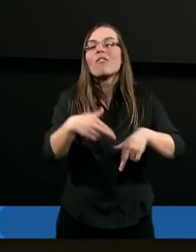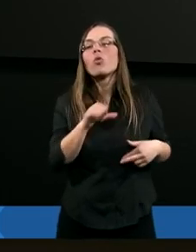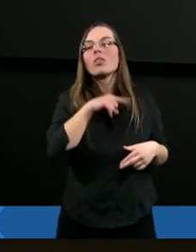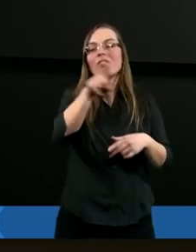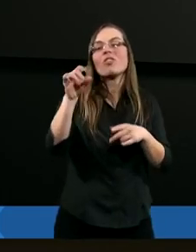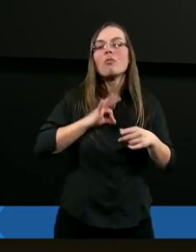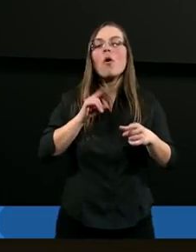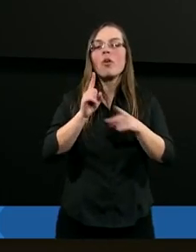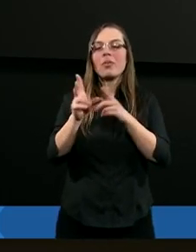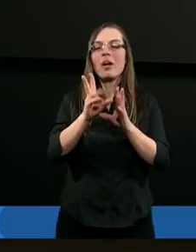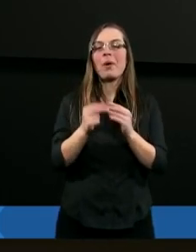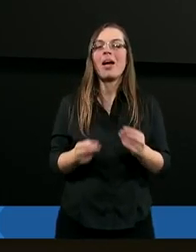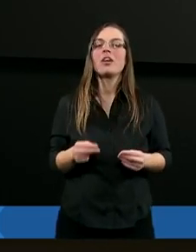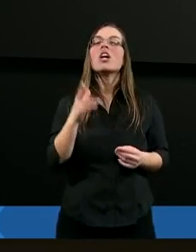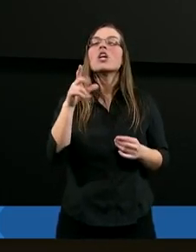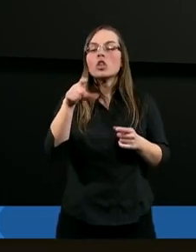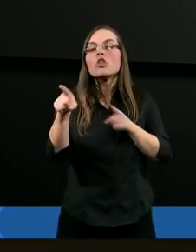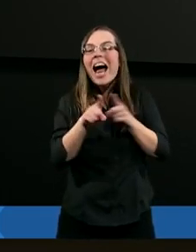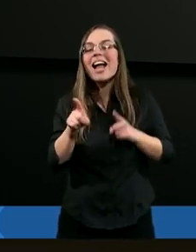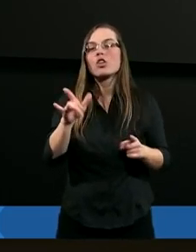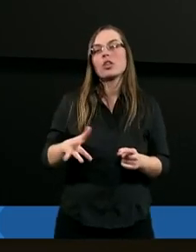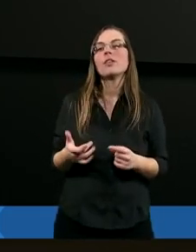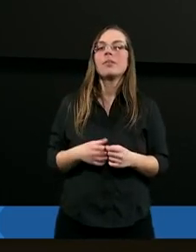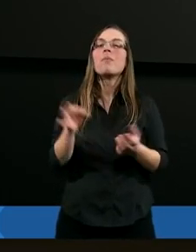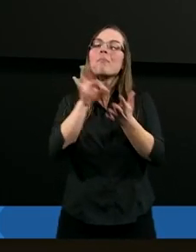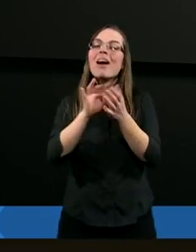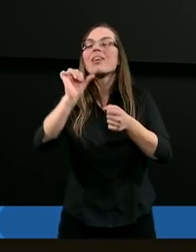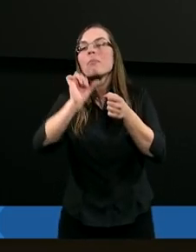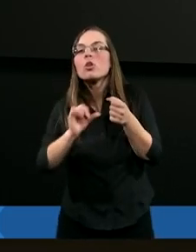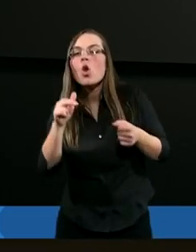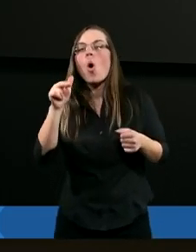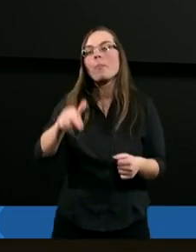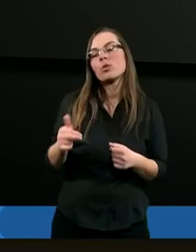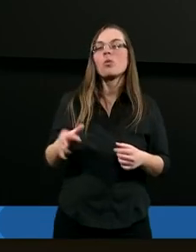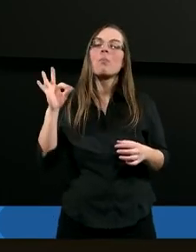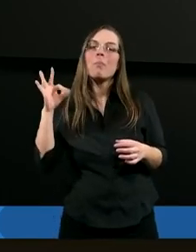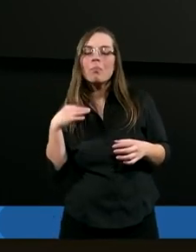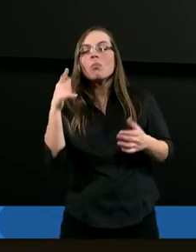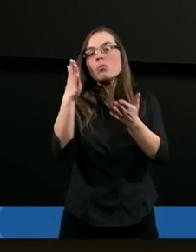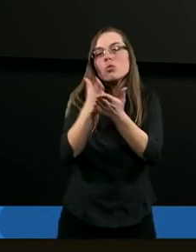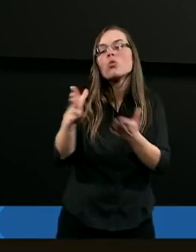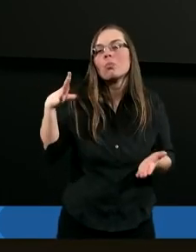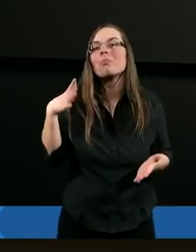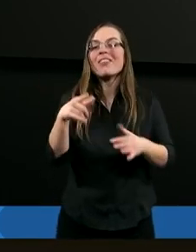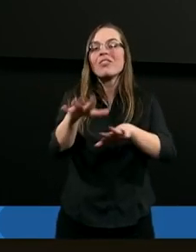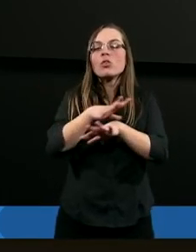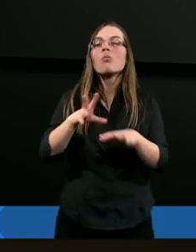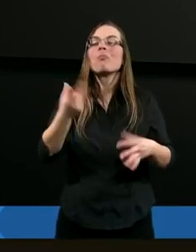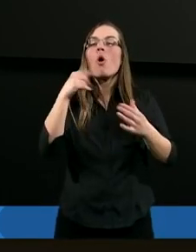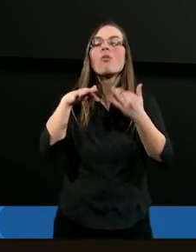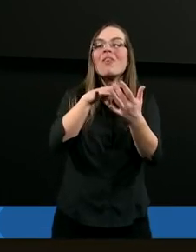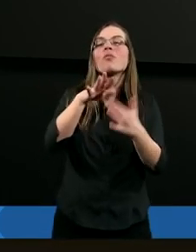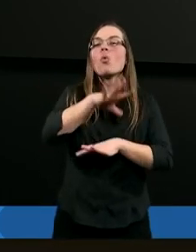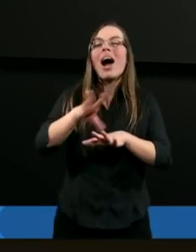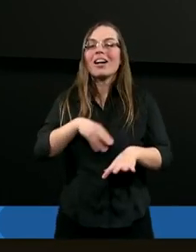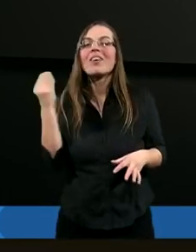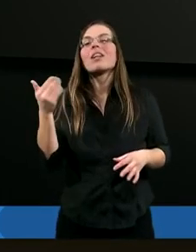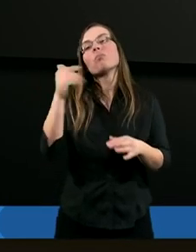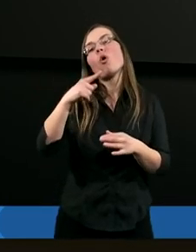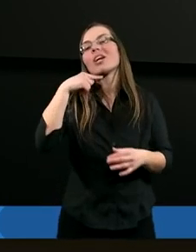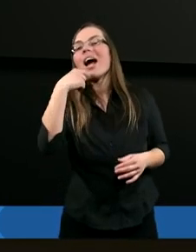potwierdzaj braci twoich, czyli w pewnym stopniu on już był pod wpływem Ducha Świętego,